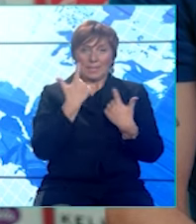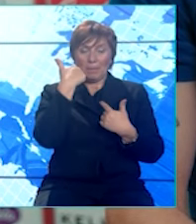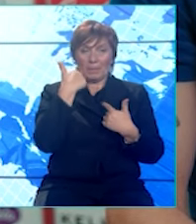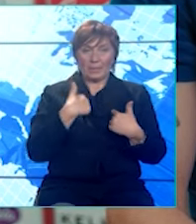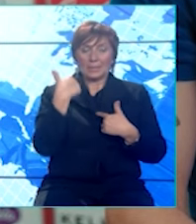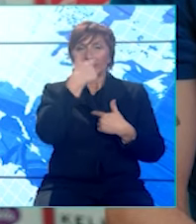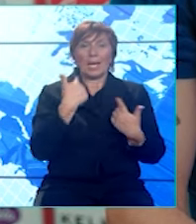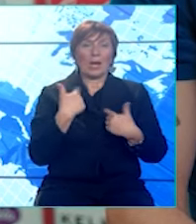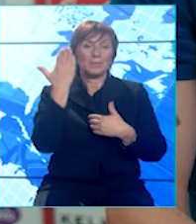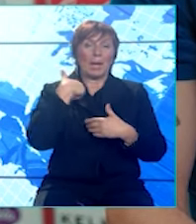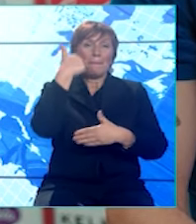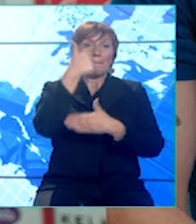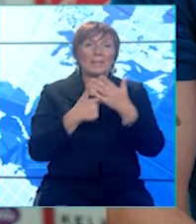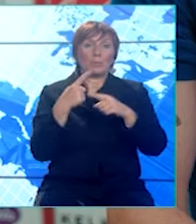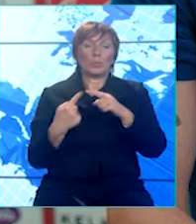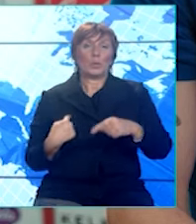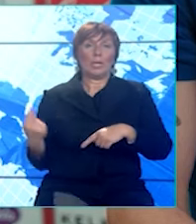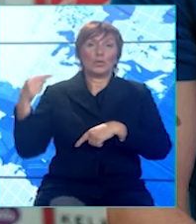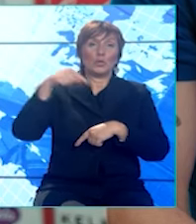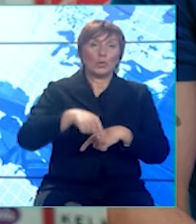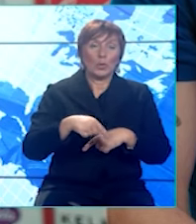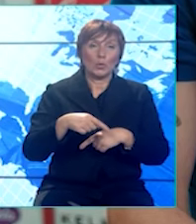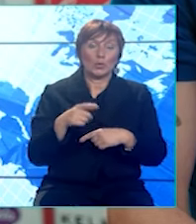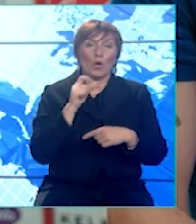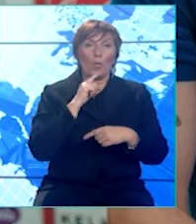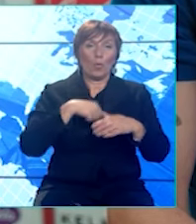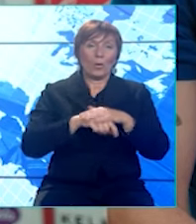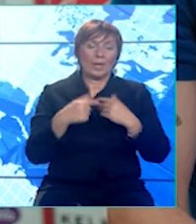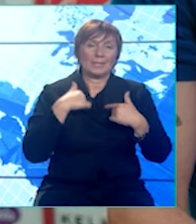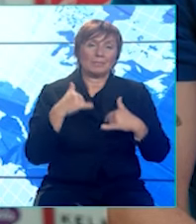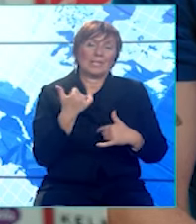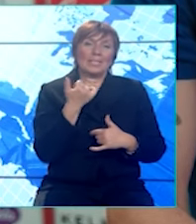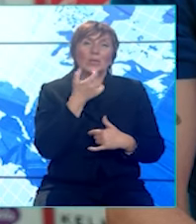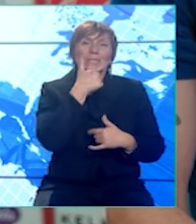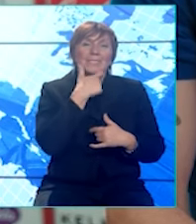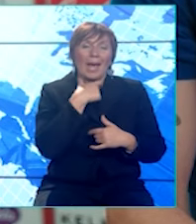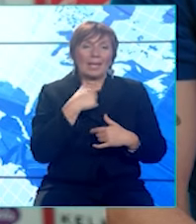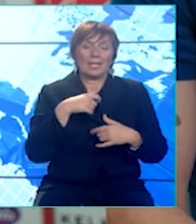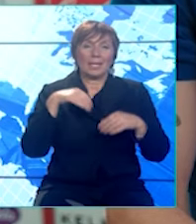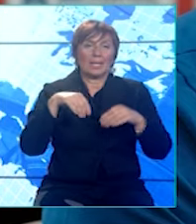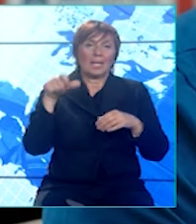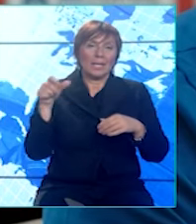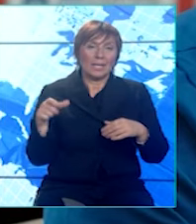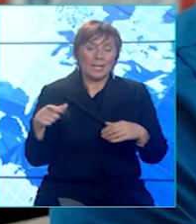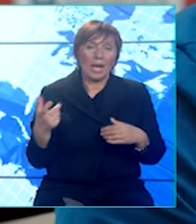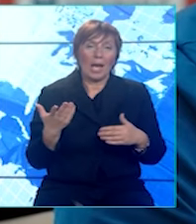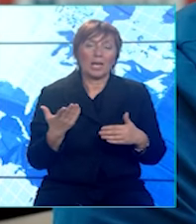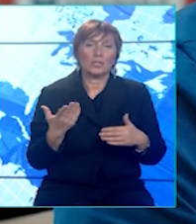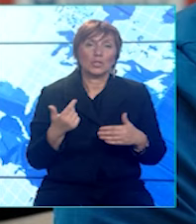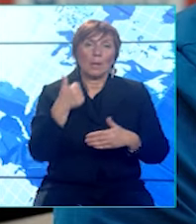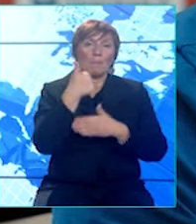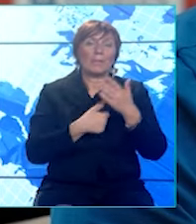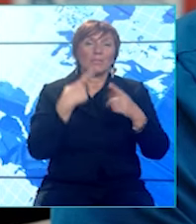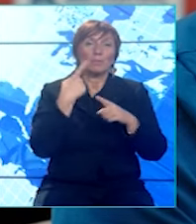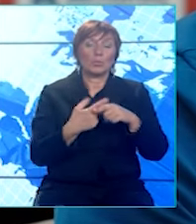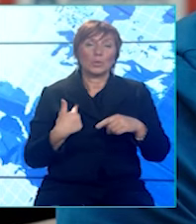u reprezentaciju, sad sam jedan stari igrača, a je ipak uvijek čast i kao prvi put